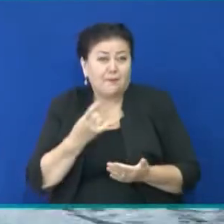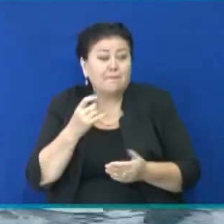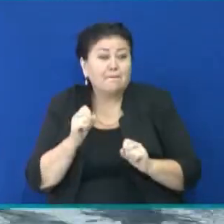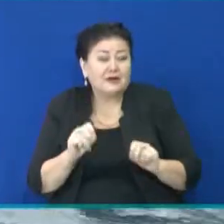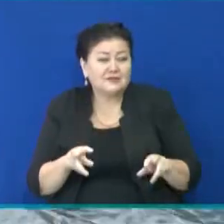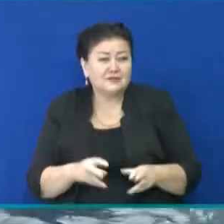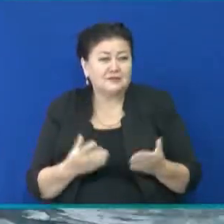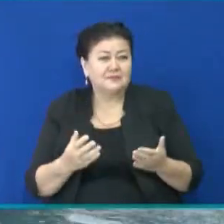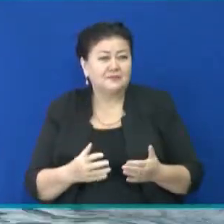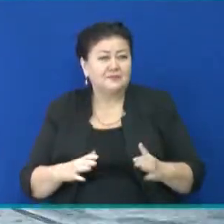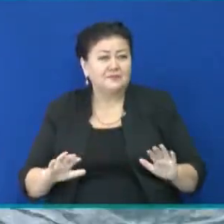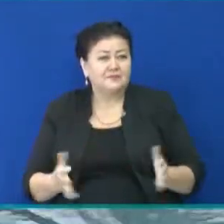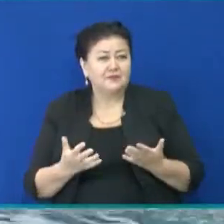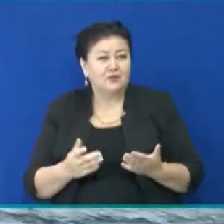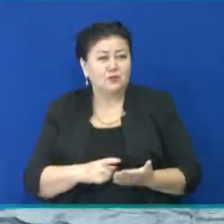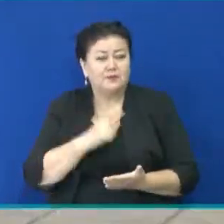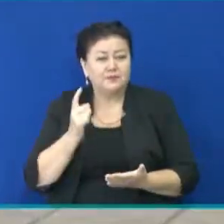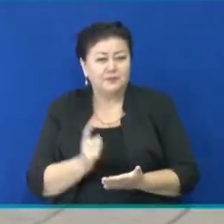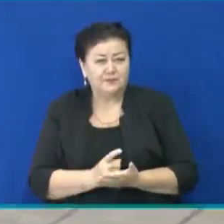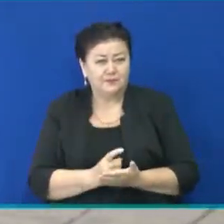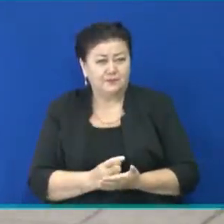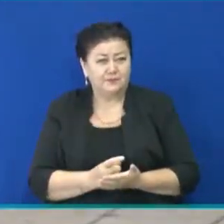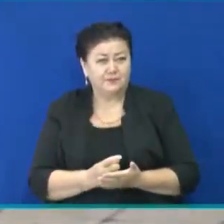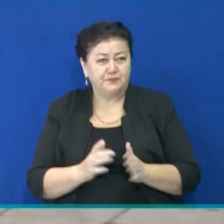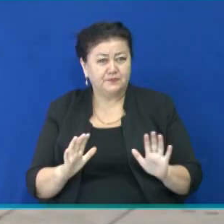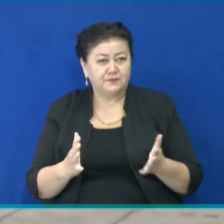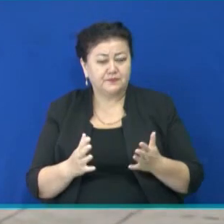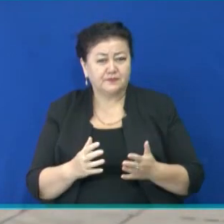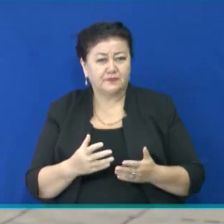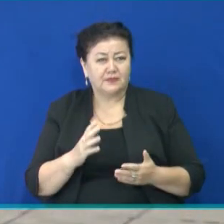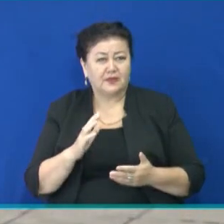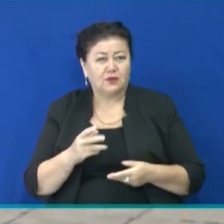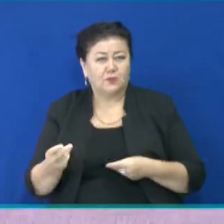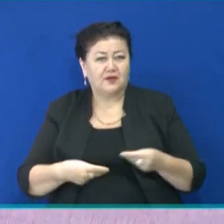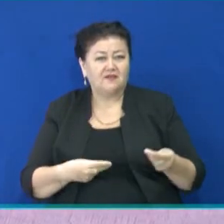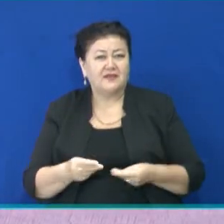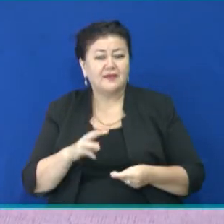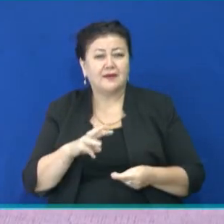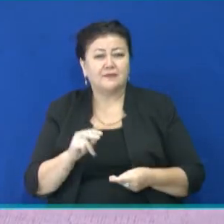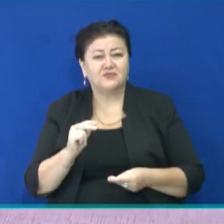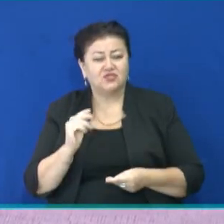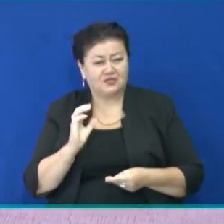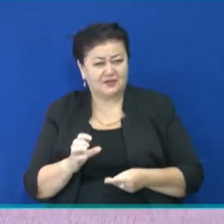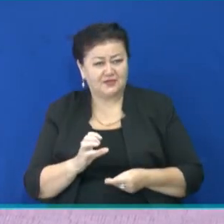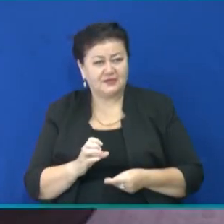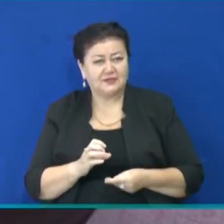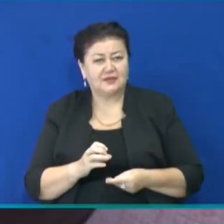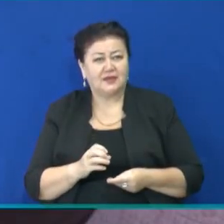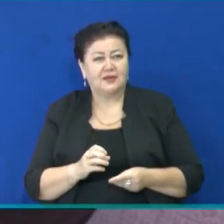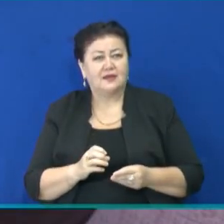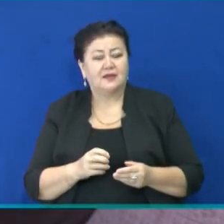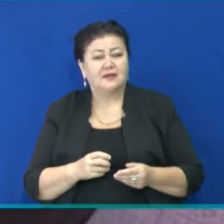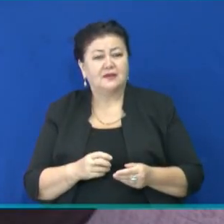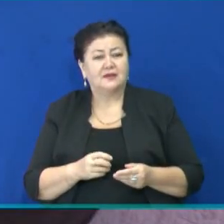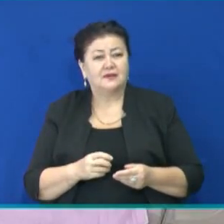жатқан оқыс оқиғалардың орнын алу үшін Семей қаласының төтенше жағдайлар басқармасы, Абай облысы төтенше жағдай департаментінің азаматтық қорғаныс